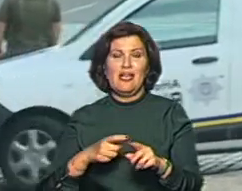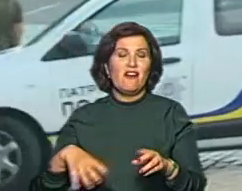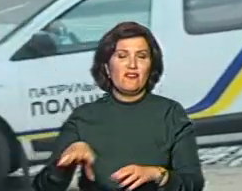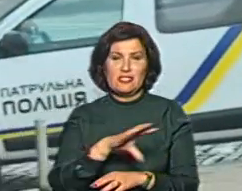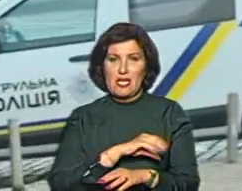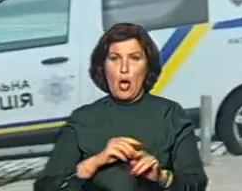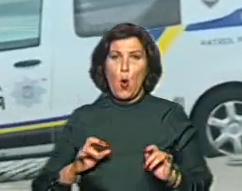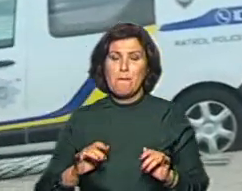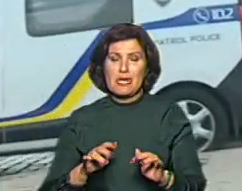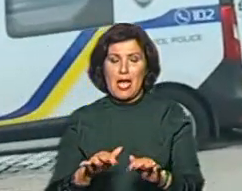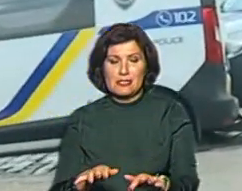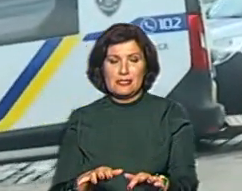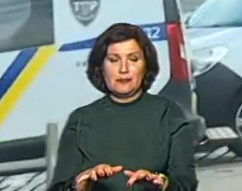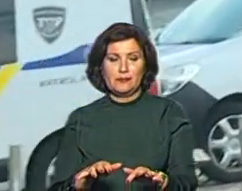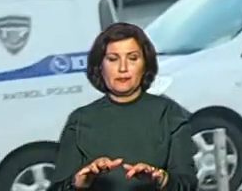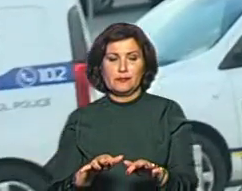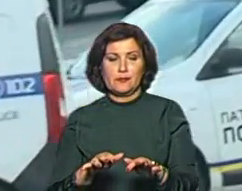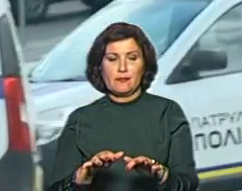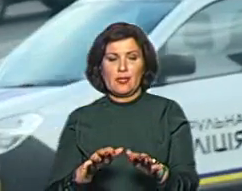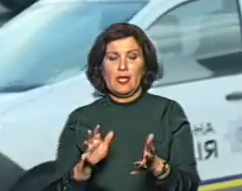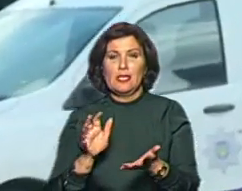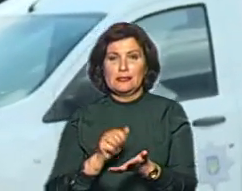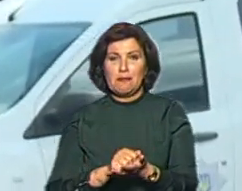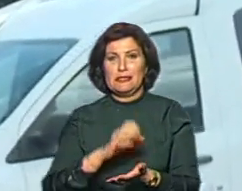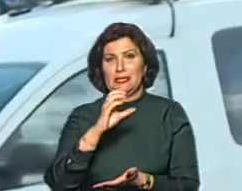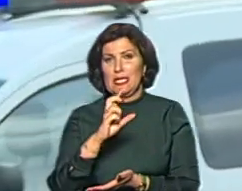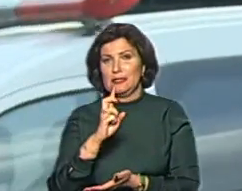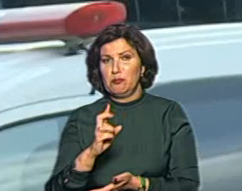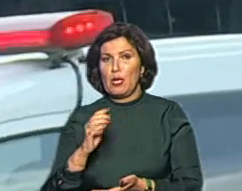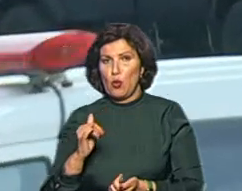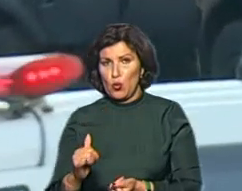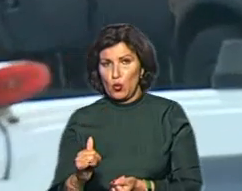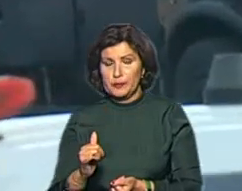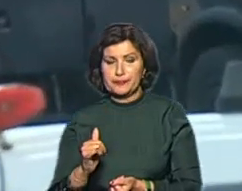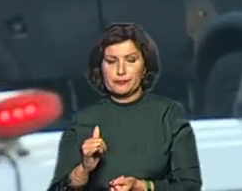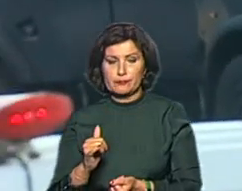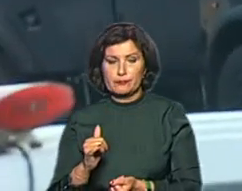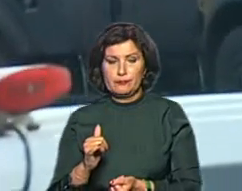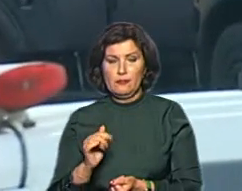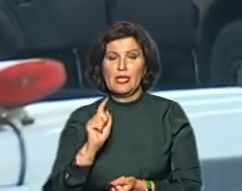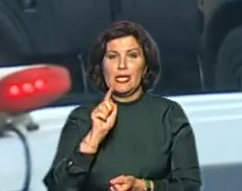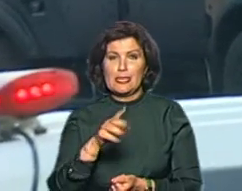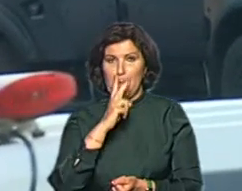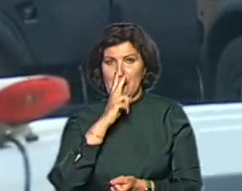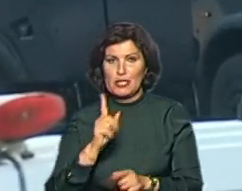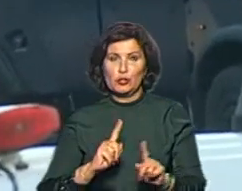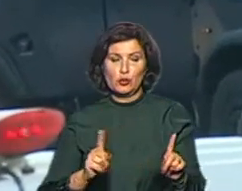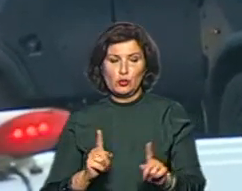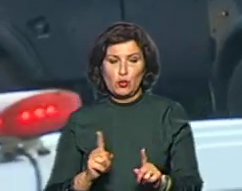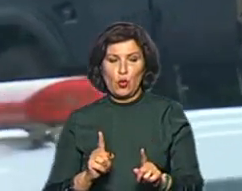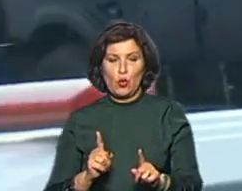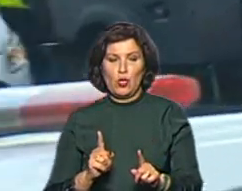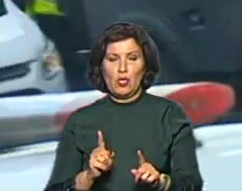вся ця операція, нею займається СБУ, Служба безпеки України. Там бачили, що